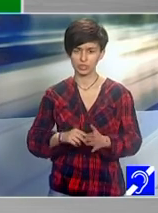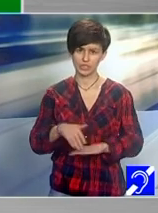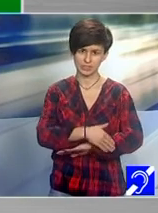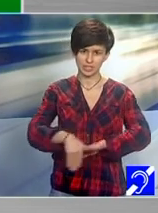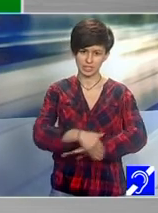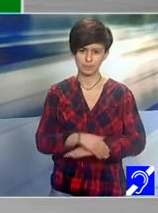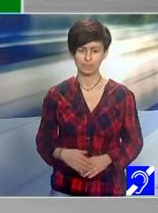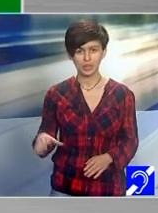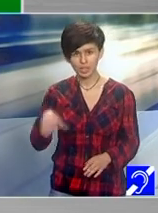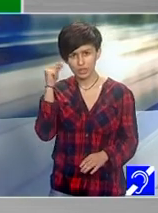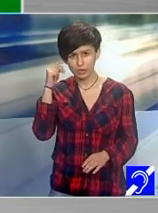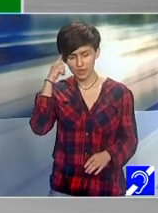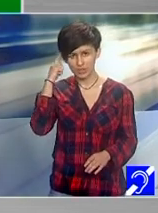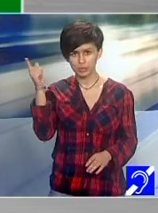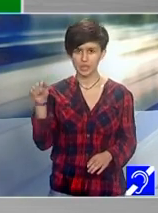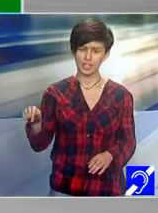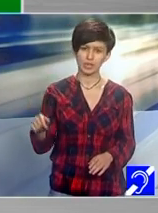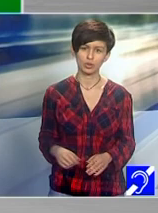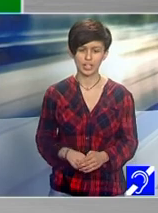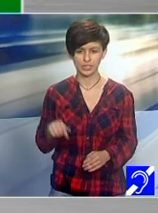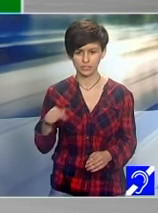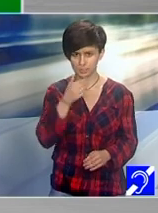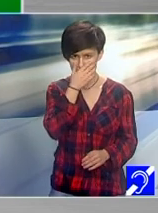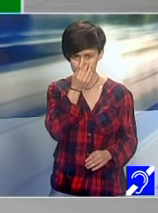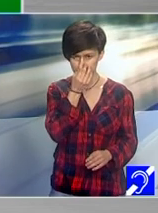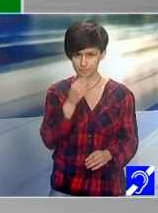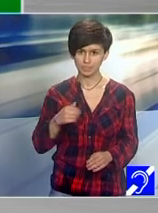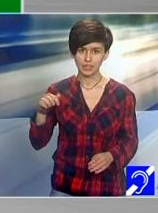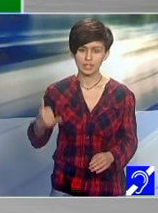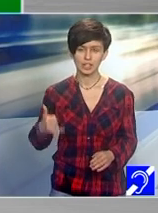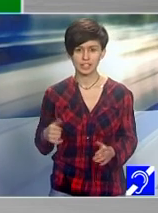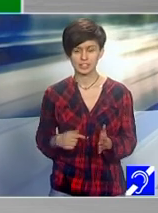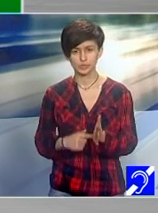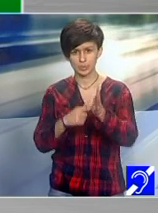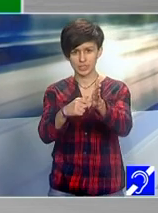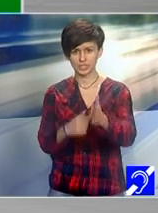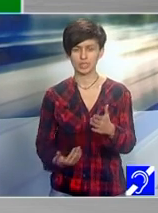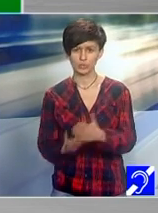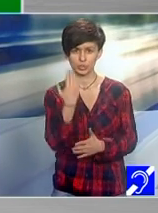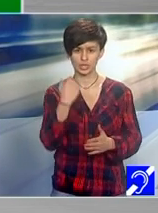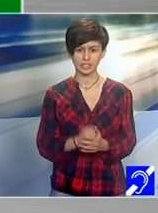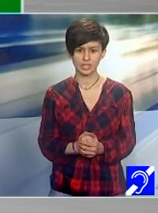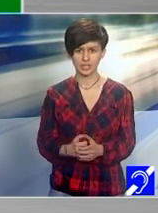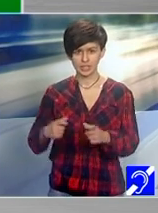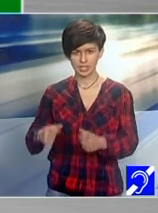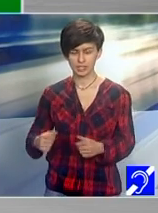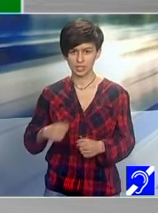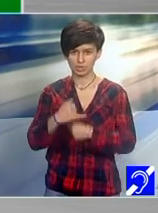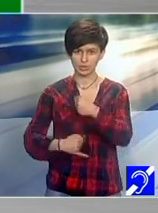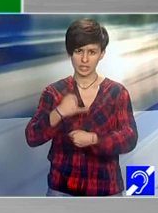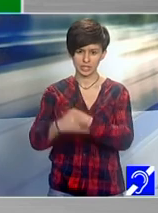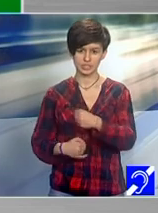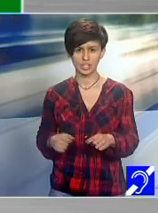în direct la Transilvania la zi. Tot astăzi vă prezentăm ultimele noutăți de la Salonul Internațional al Cercetării, Inovării